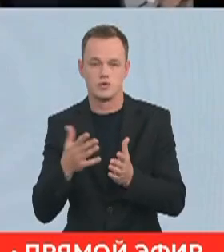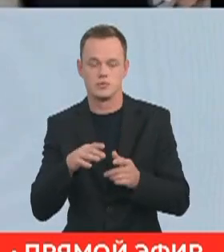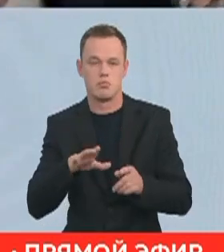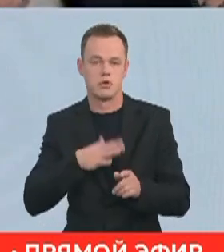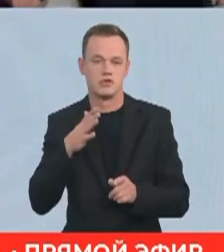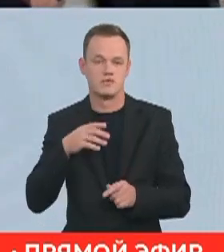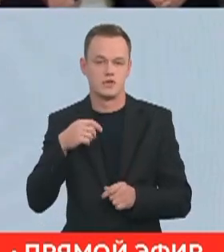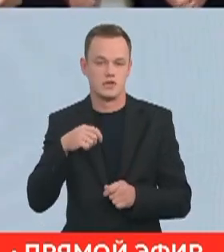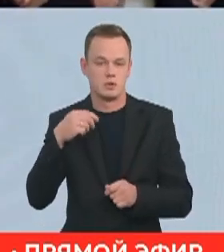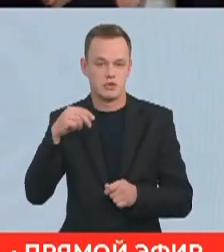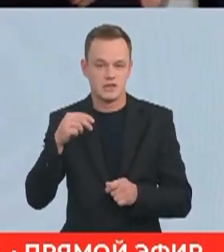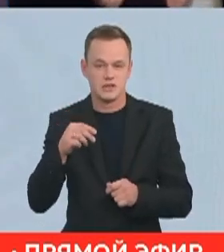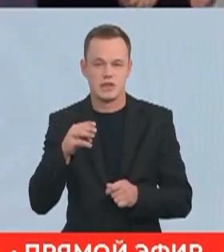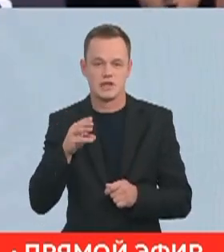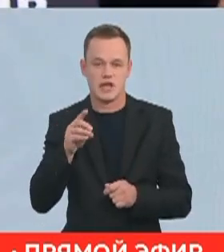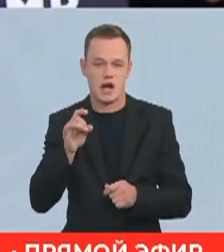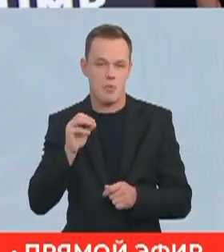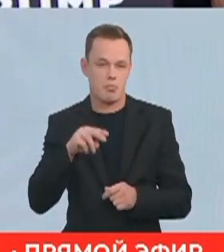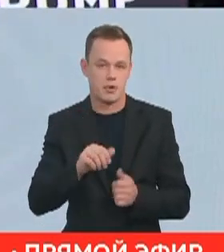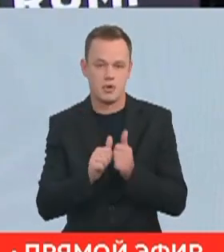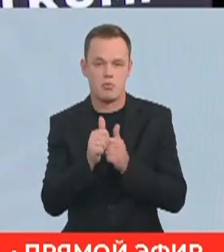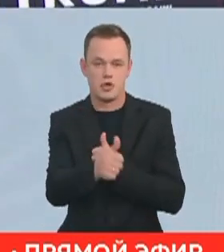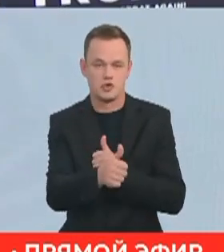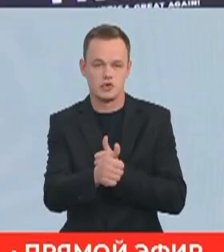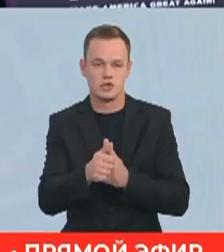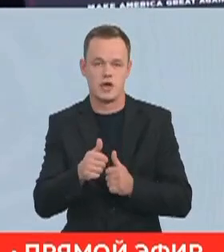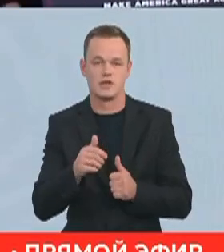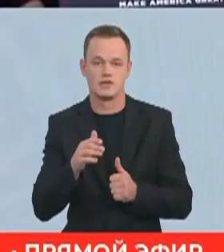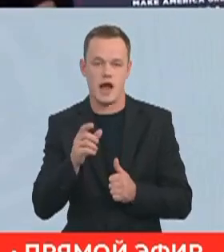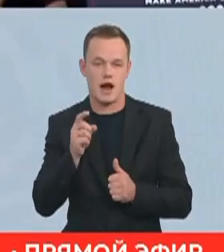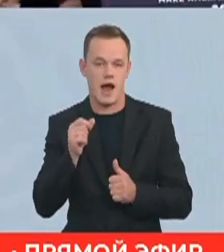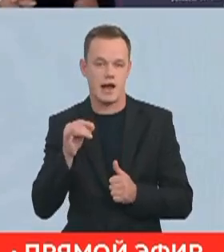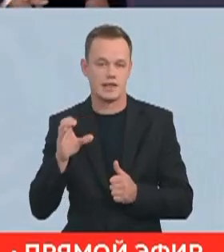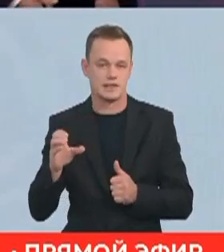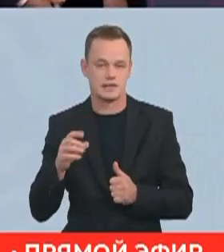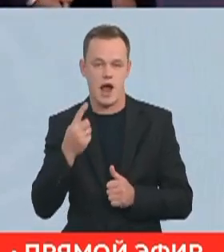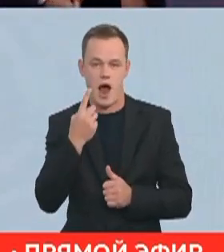бывший президент США Дональд Трамп опережает вице-президента Камалу Харрис на